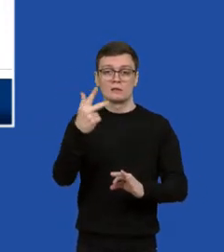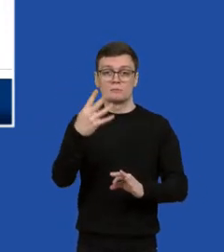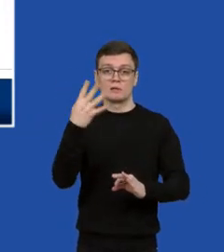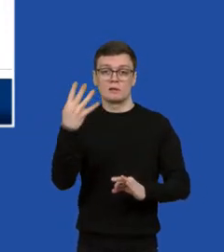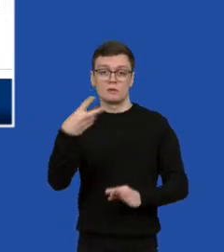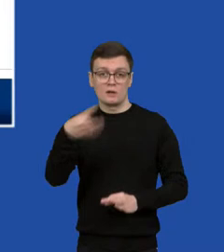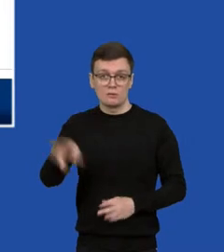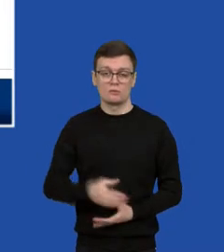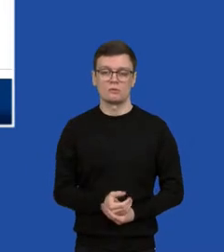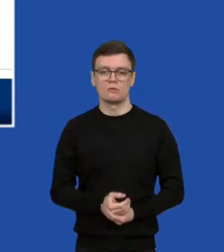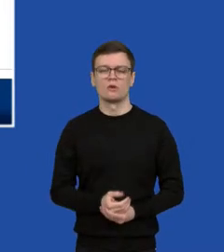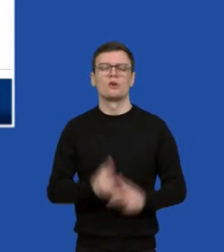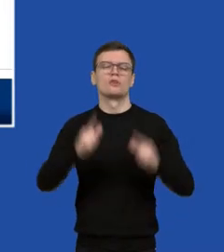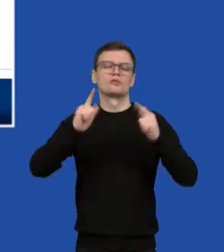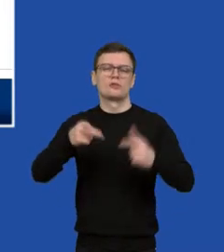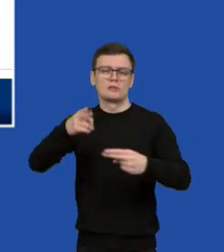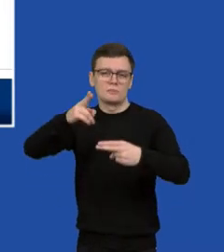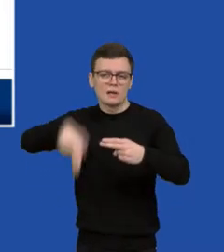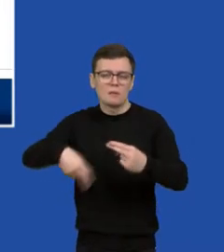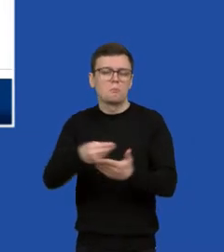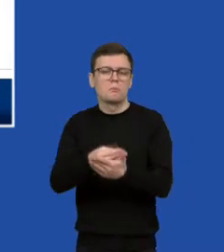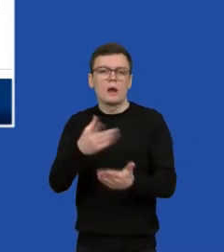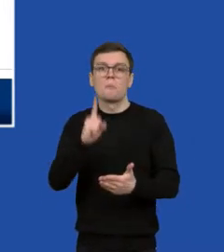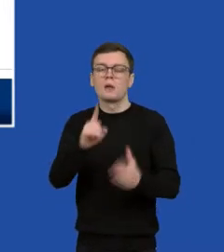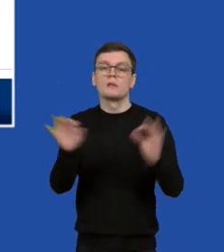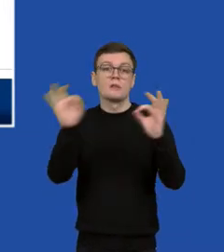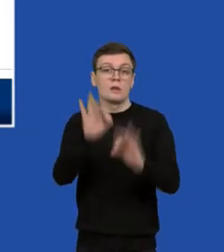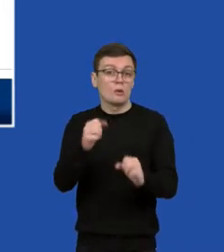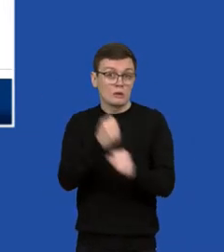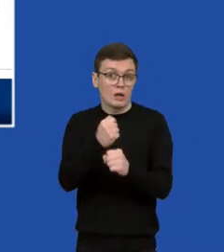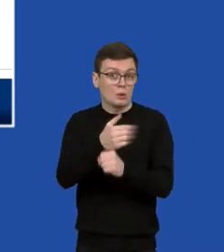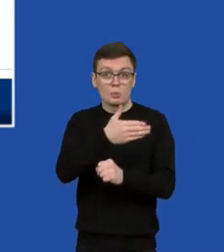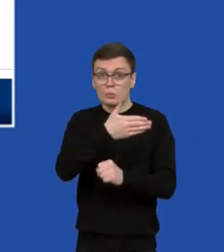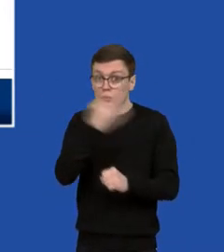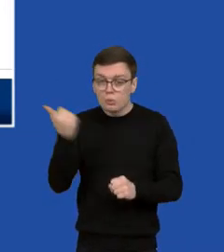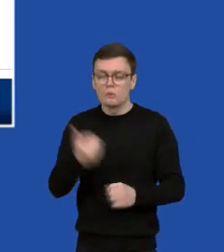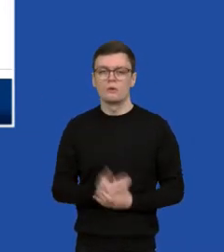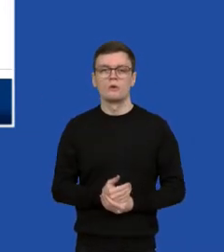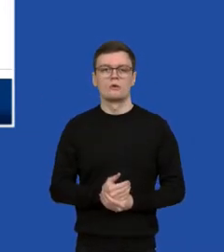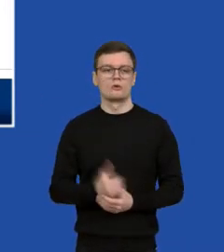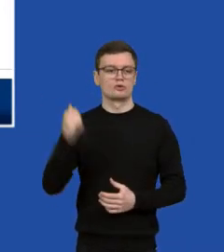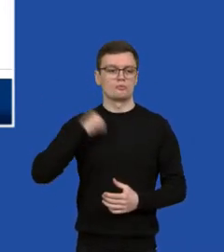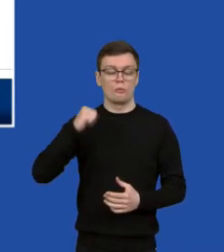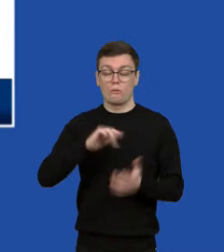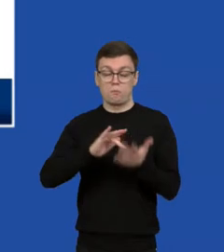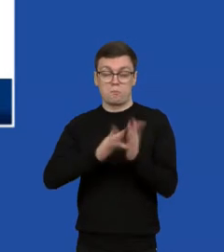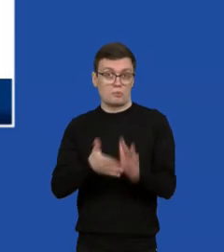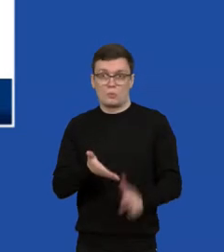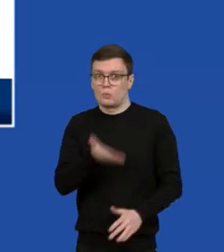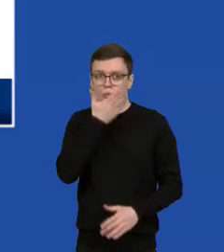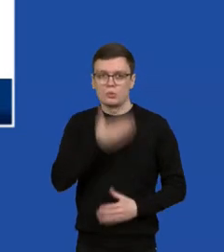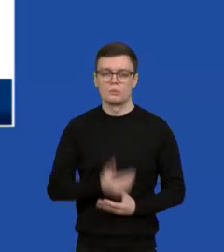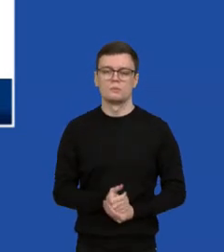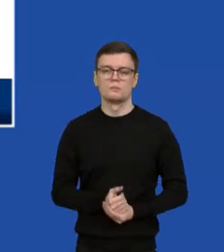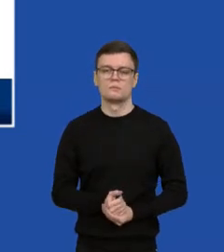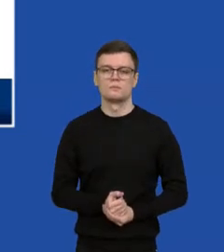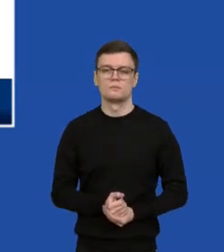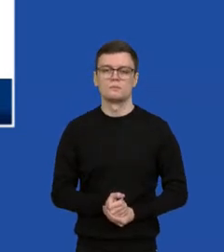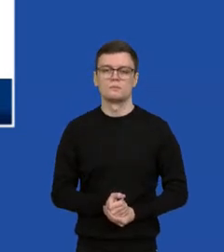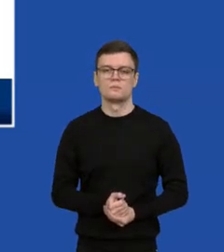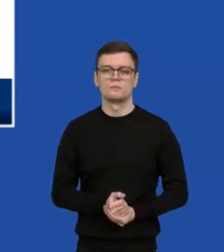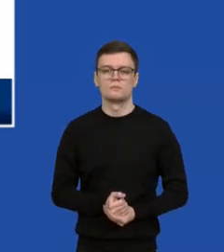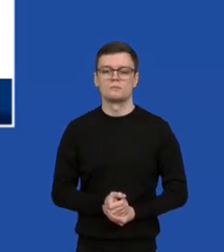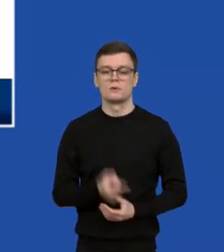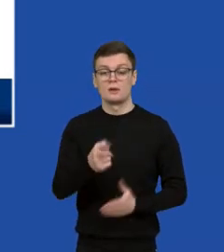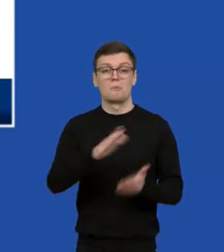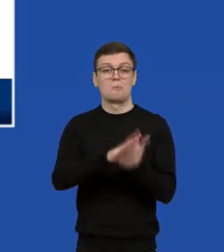tikrai yra labai brangus, tačiau nieko nedarant, šokas gyventojams tikrai būtų per didelis. Na ir